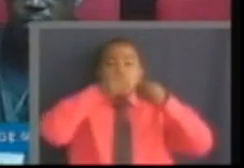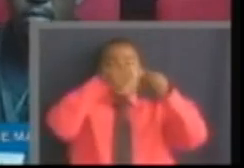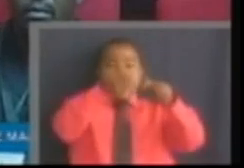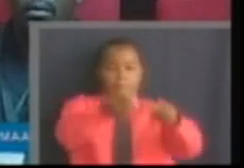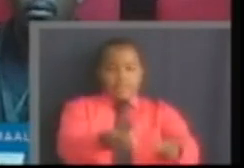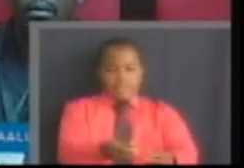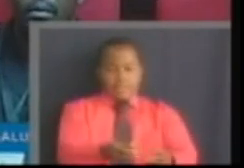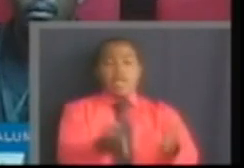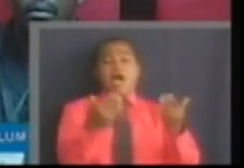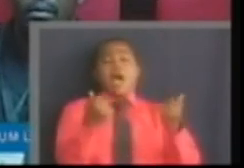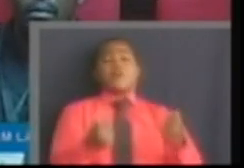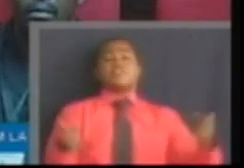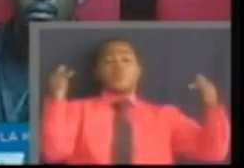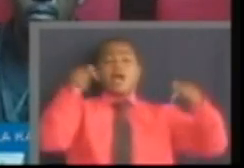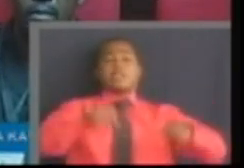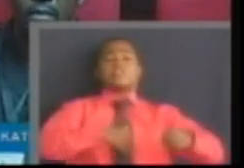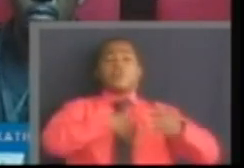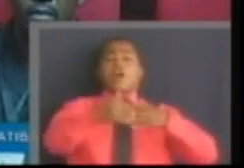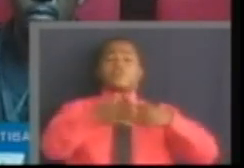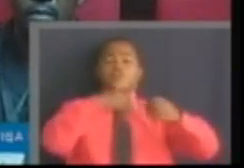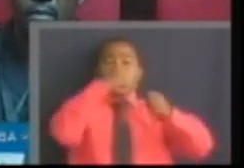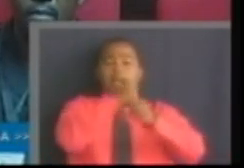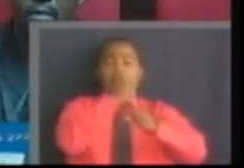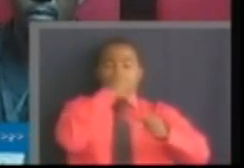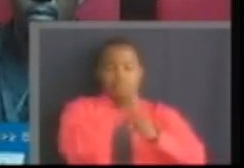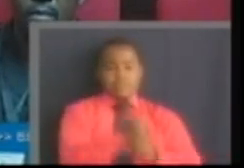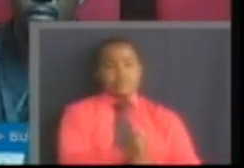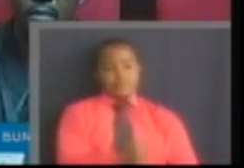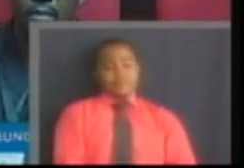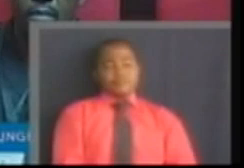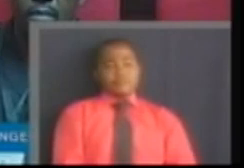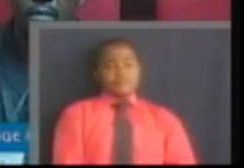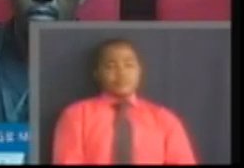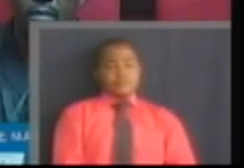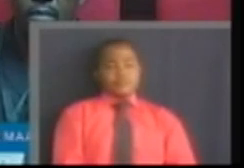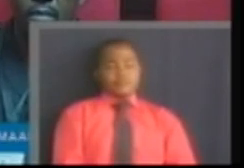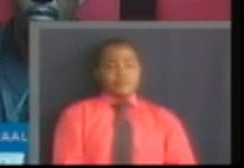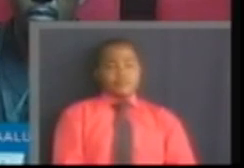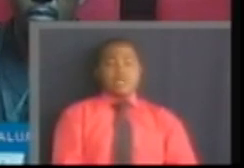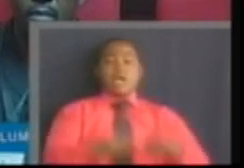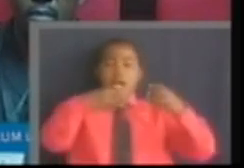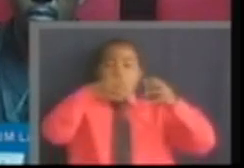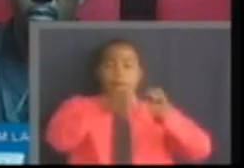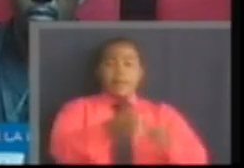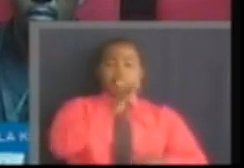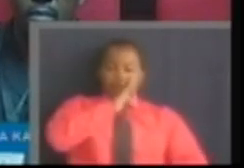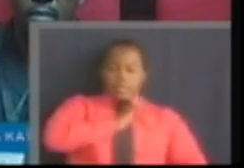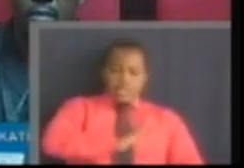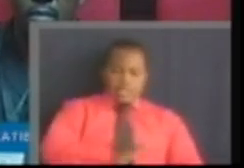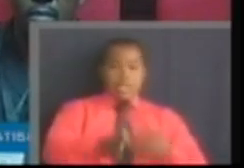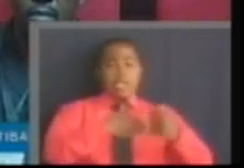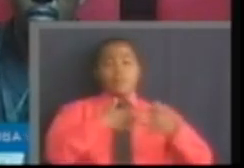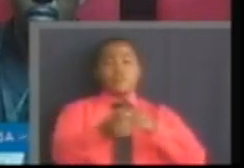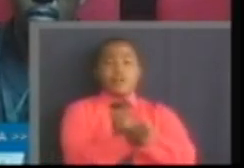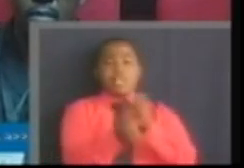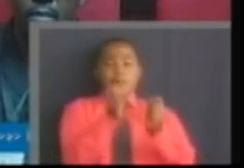ili ayalete yaje kufanyiwa kazi. Na kamati maadamu imeridhia na imefanya marekebisho, mimi